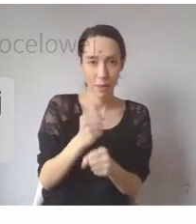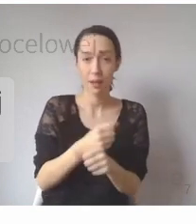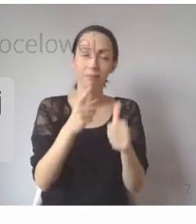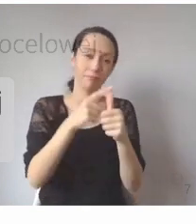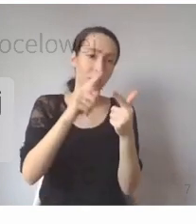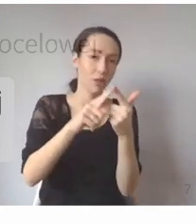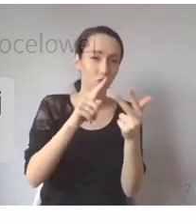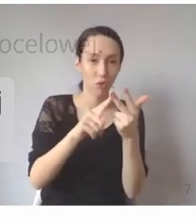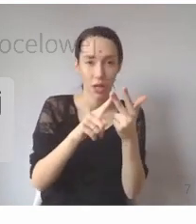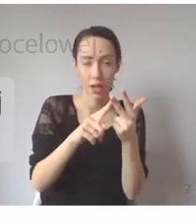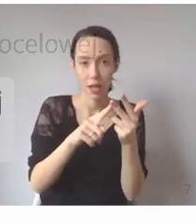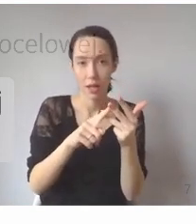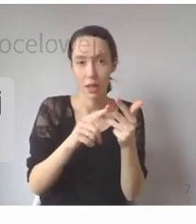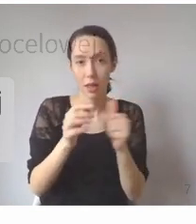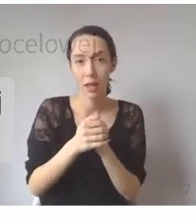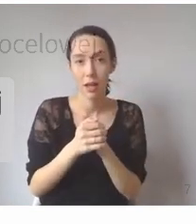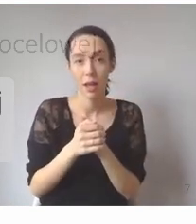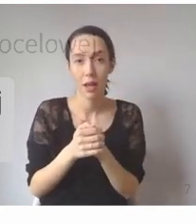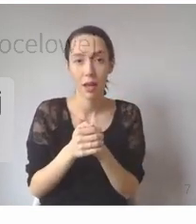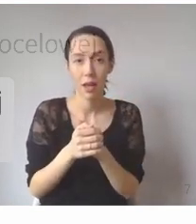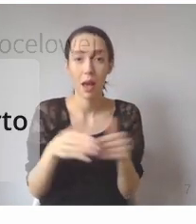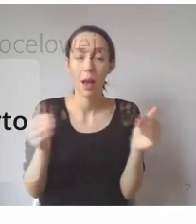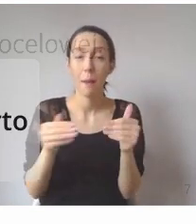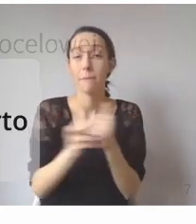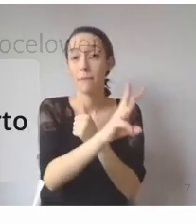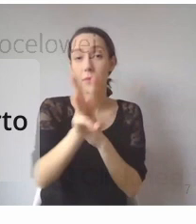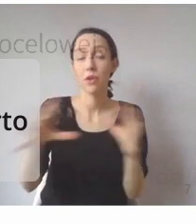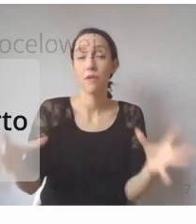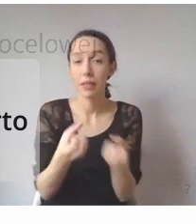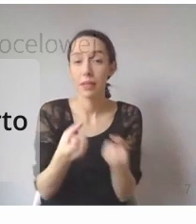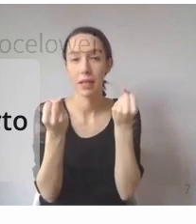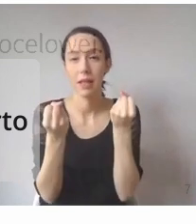to waszym odbiorcą będzie rekruter albo